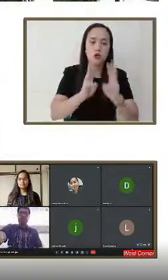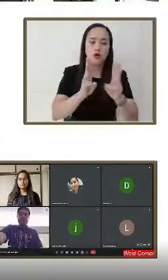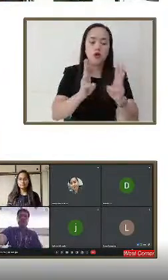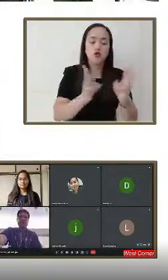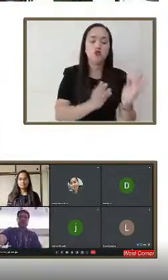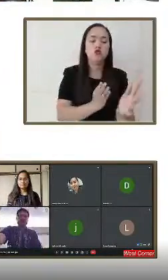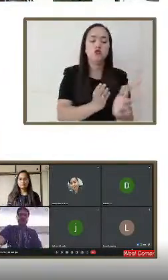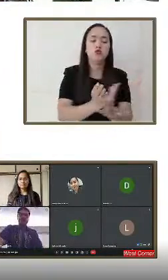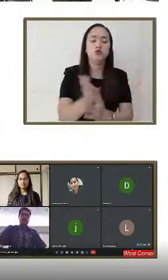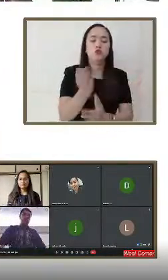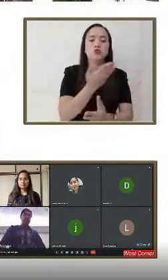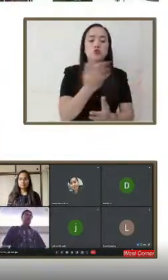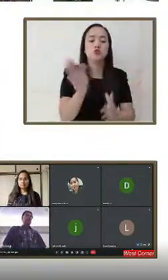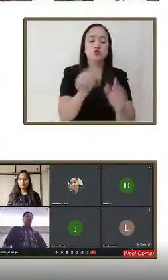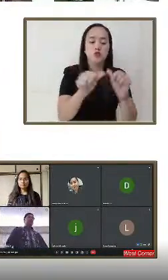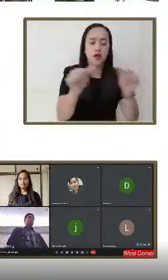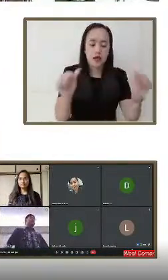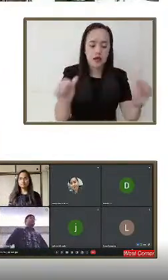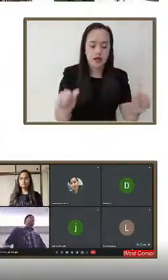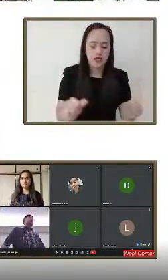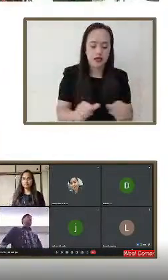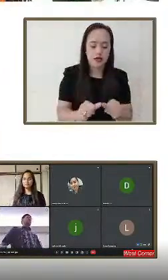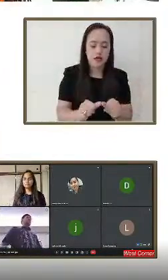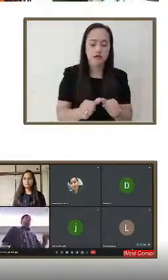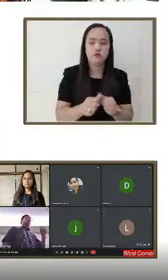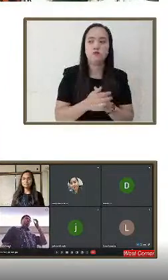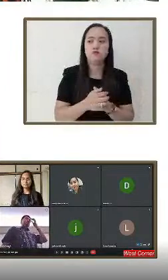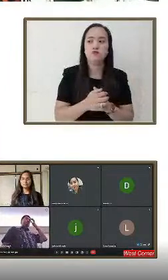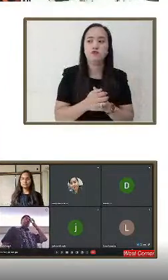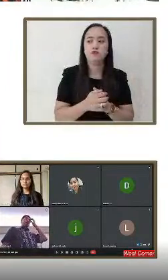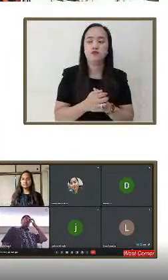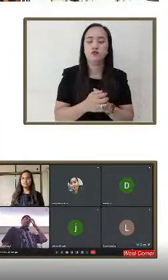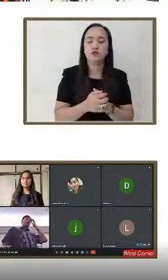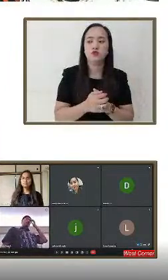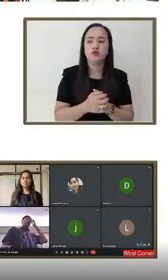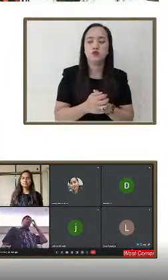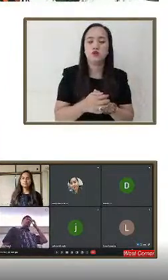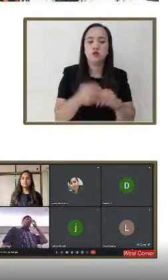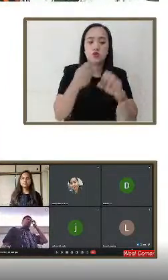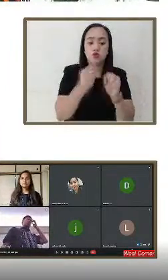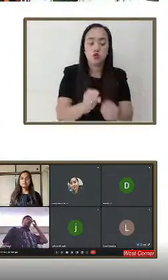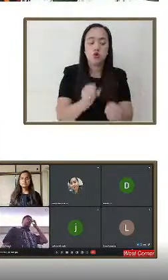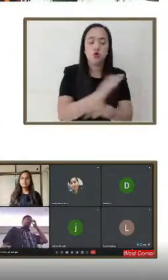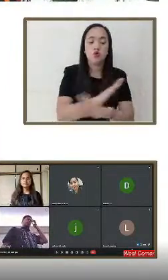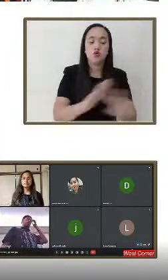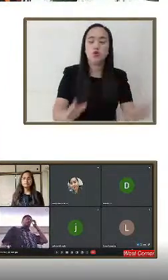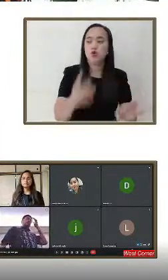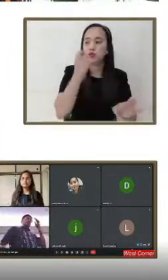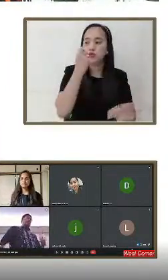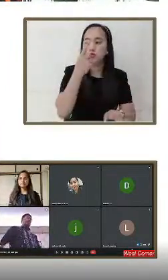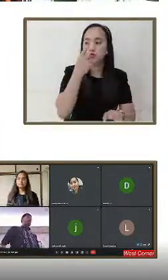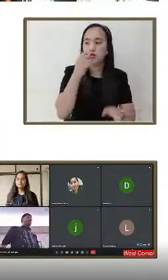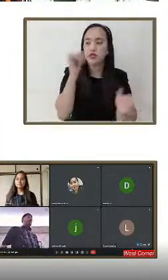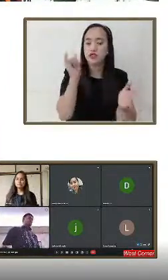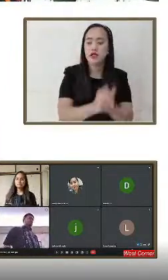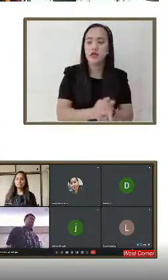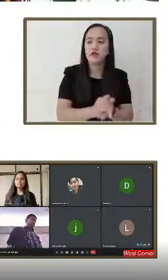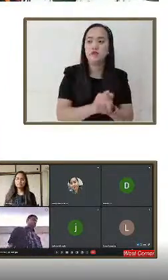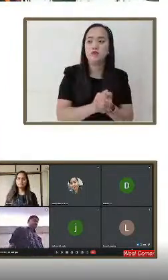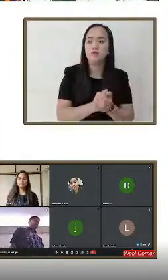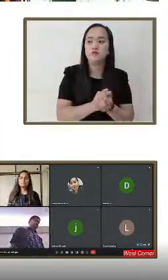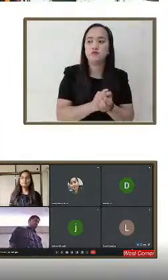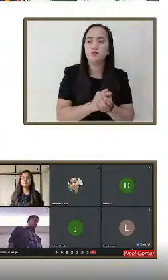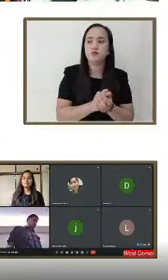through your area. Okay? So, wag nyo nang iisipin. Kaya, makita nyo mga patid, yung mga